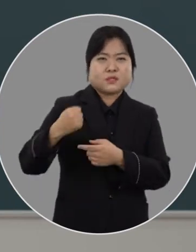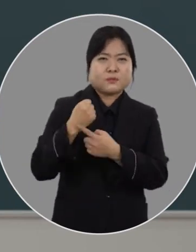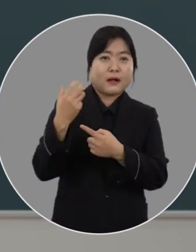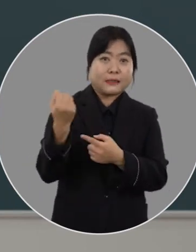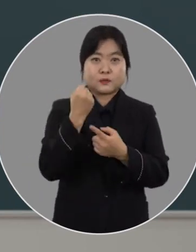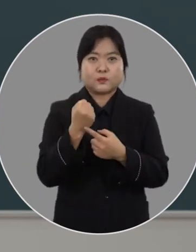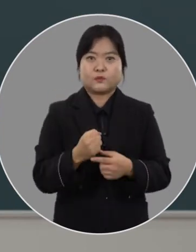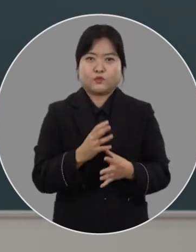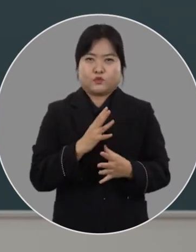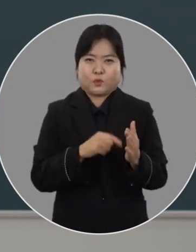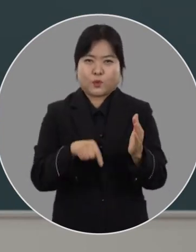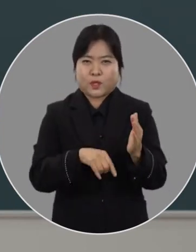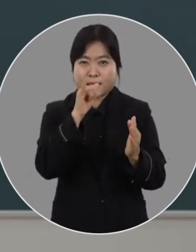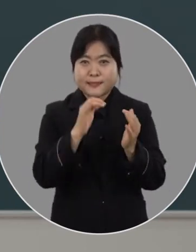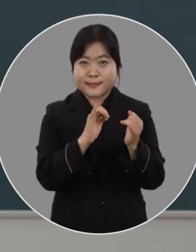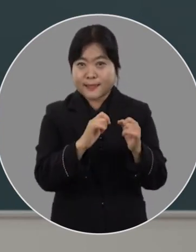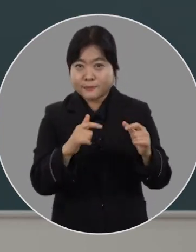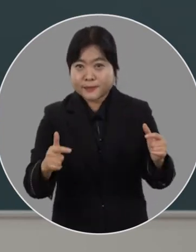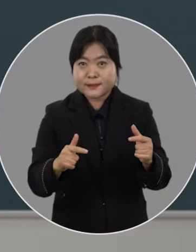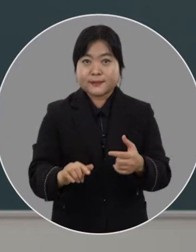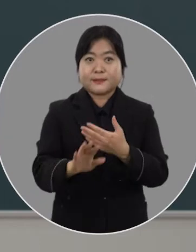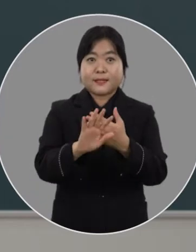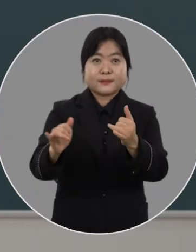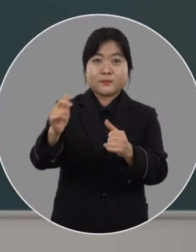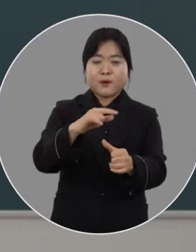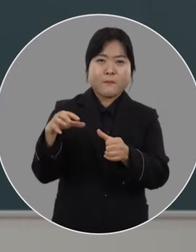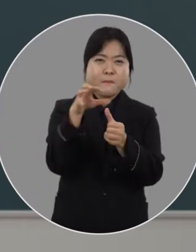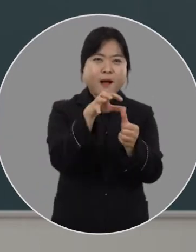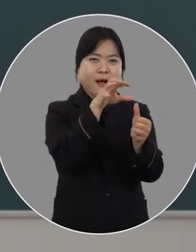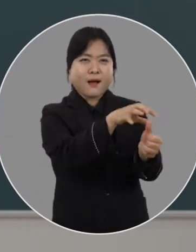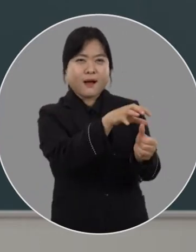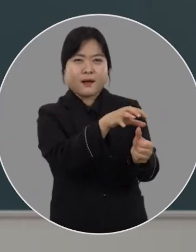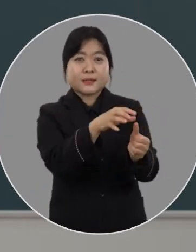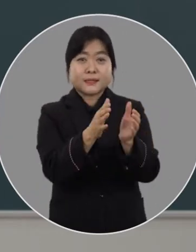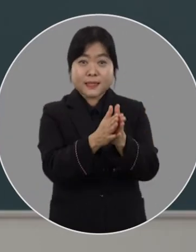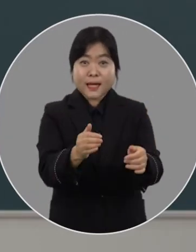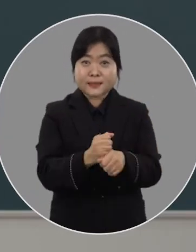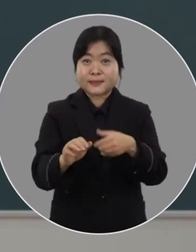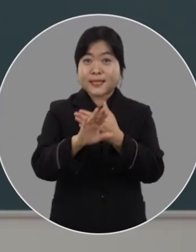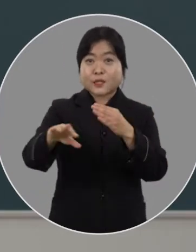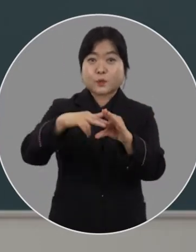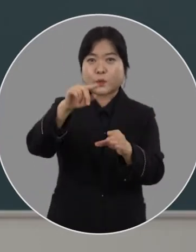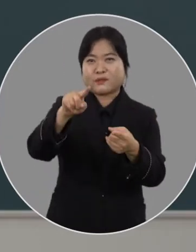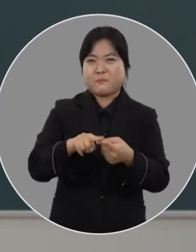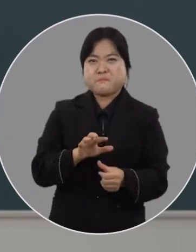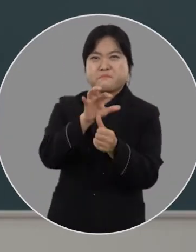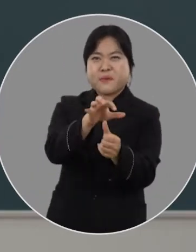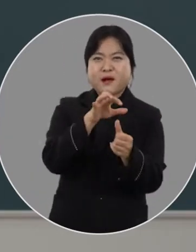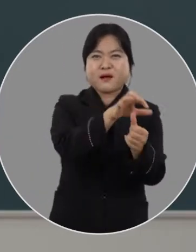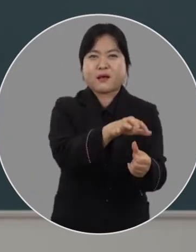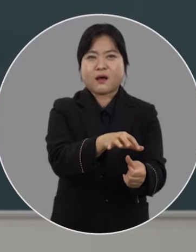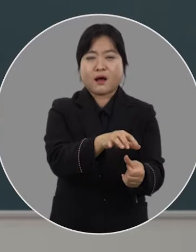권력을 가지고 두려움 속에서 있는 사람들을, 다른 사람들을 박해하기 시작하는 타 종교에 대한 박해가